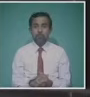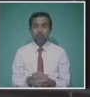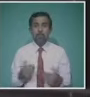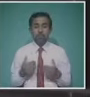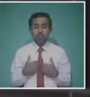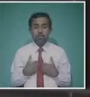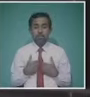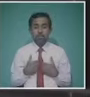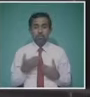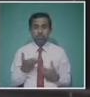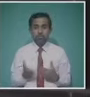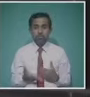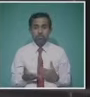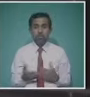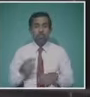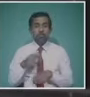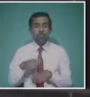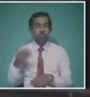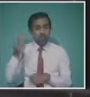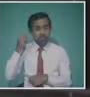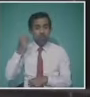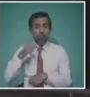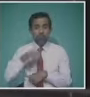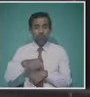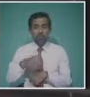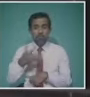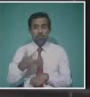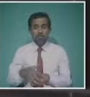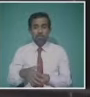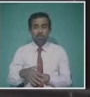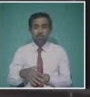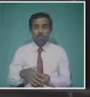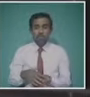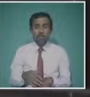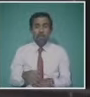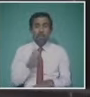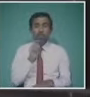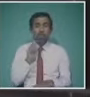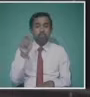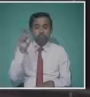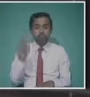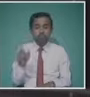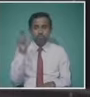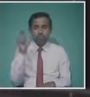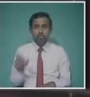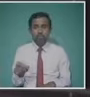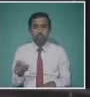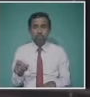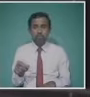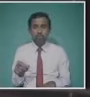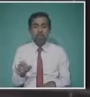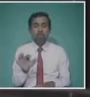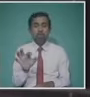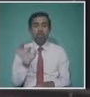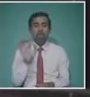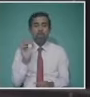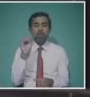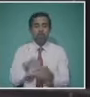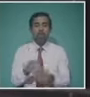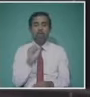අපිට මේකෙන් කාලයක් තිබ්බා එක කාලයක් තිබ්බා විනිශ්චයකාරයෙක් කාර තුමන්ලව පත් කරන්නේ